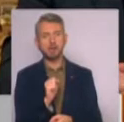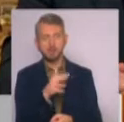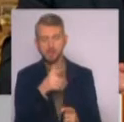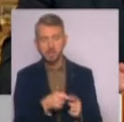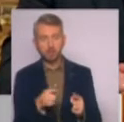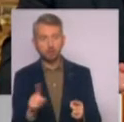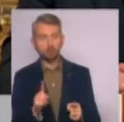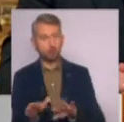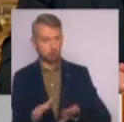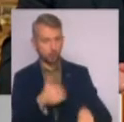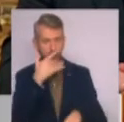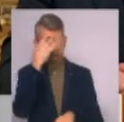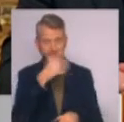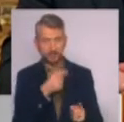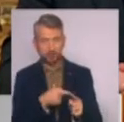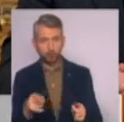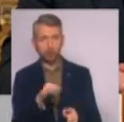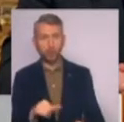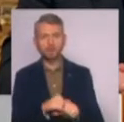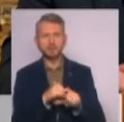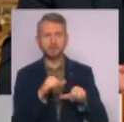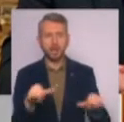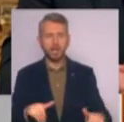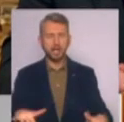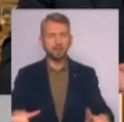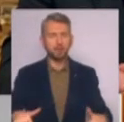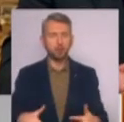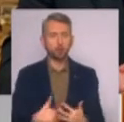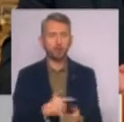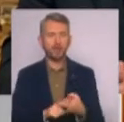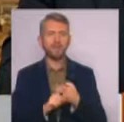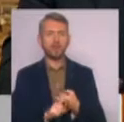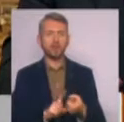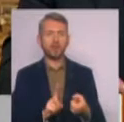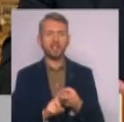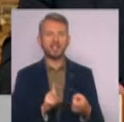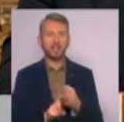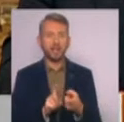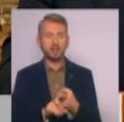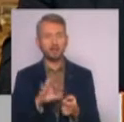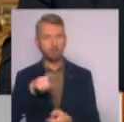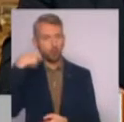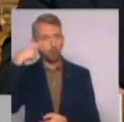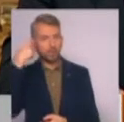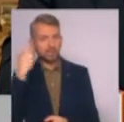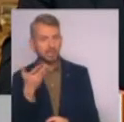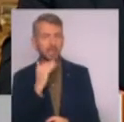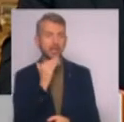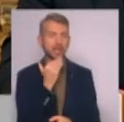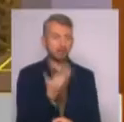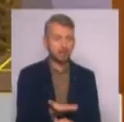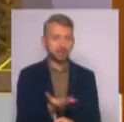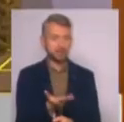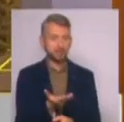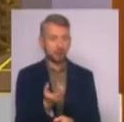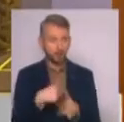що минув, літній, про спалахи респіраторної вірусної інфекції в Турції, в Єгипті. Тобто